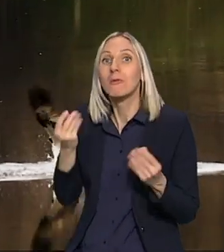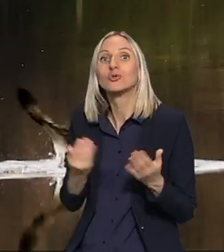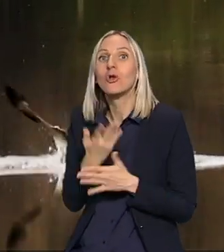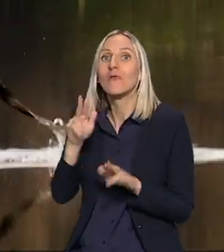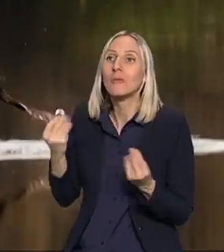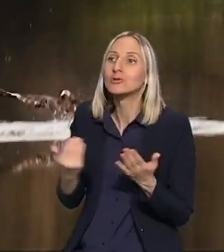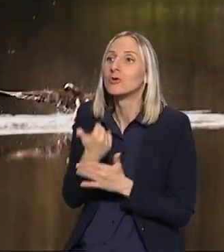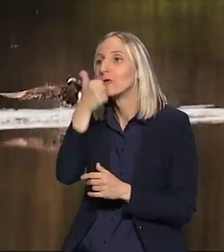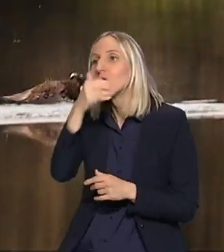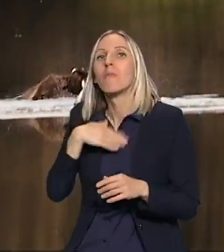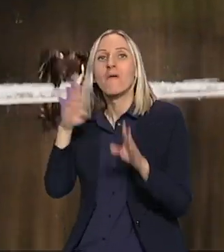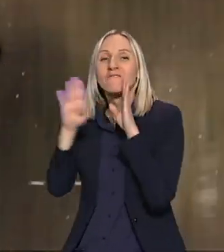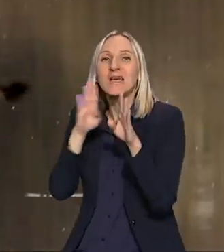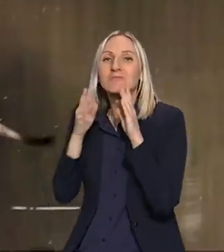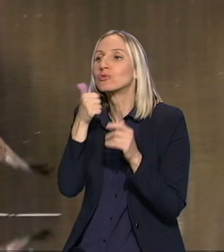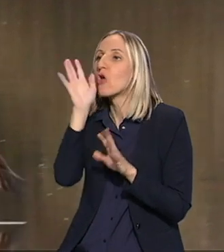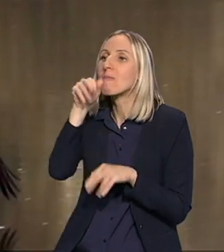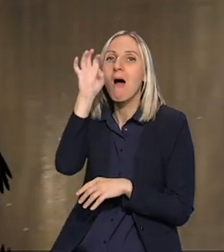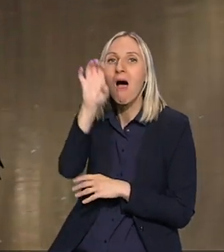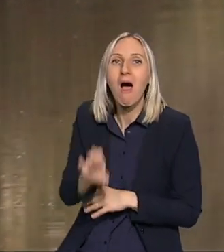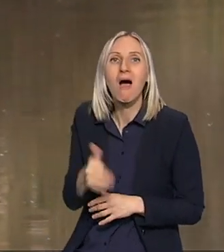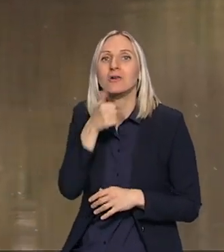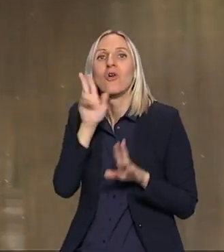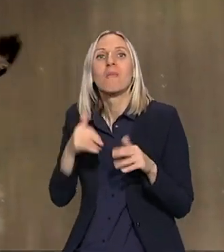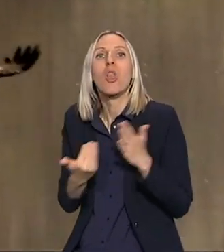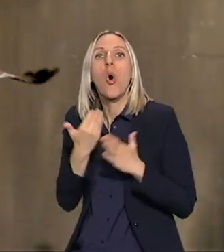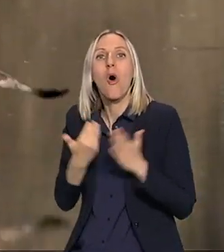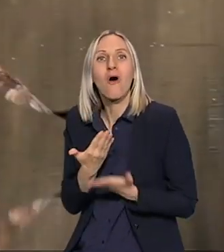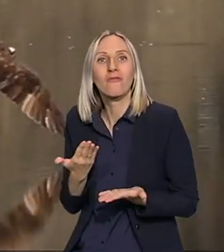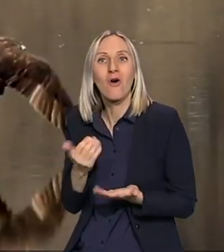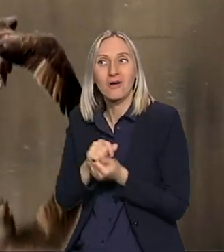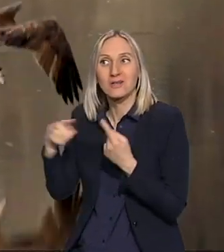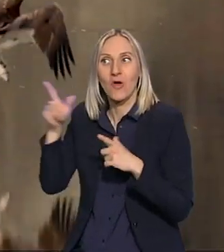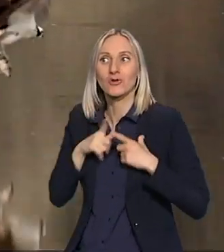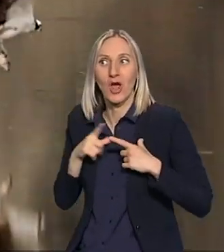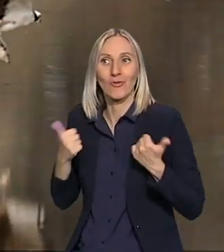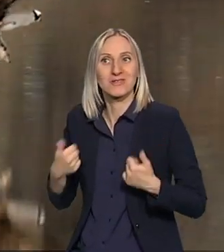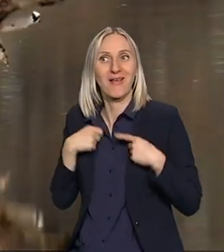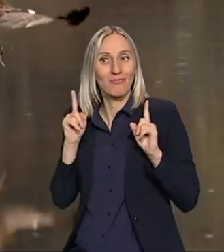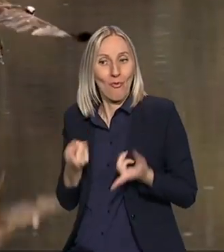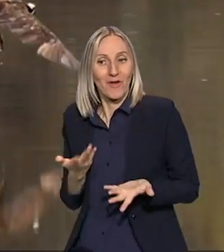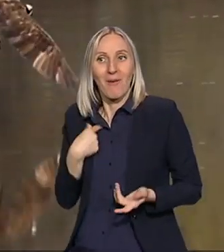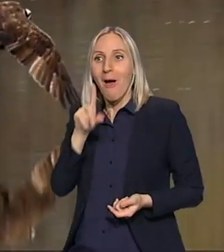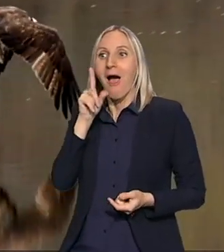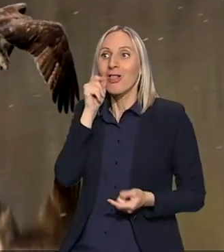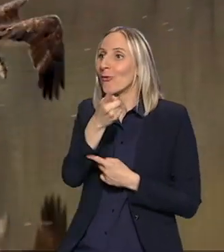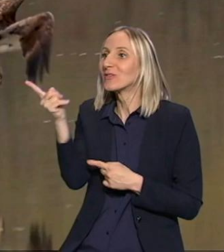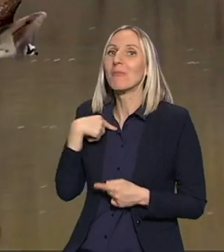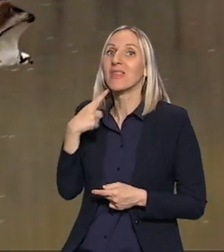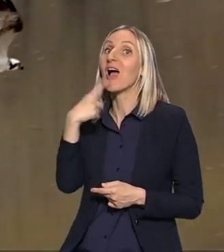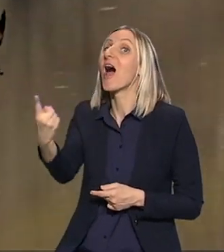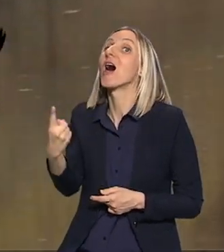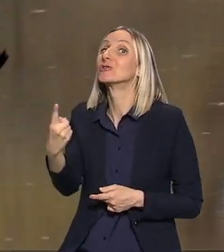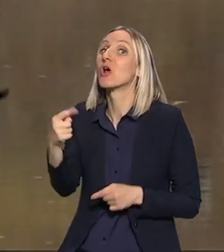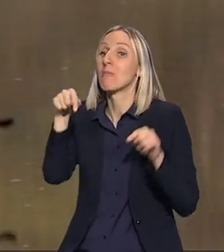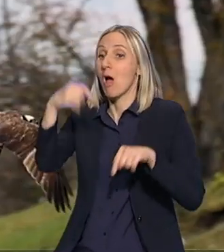šta sam stavio na moj fes ili šta znam. I to je moja volja, da ljudima kažem da ovde ima i